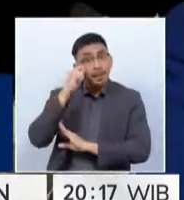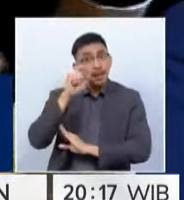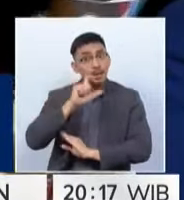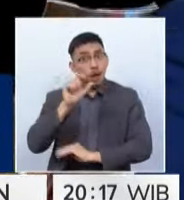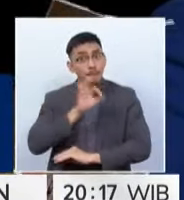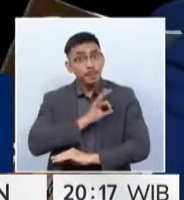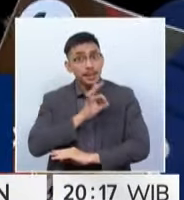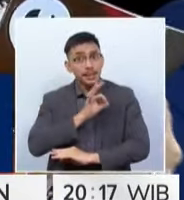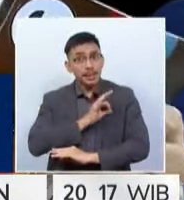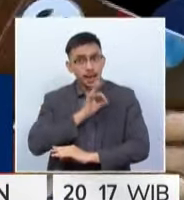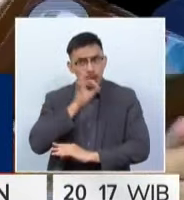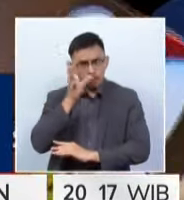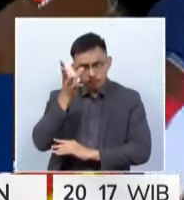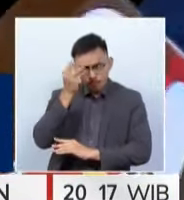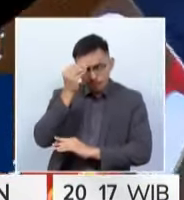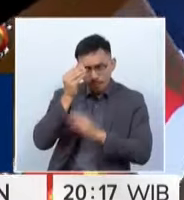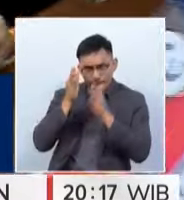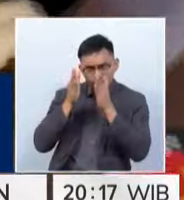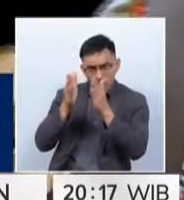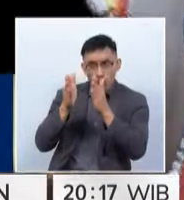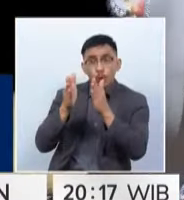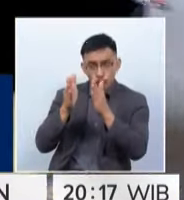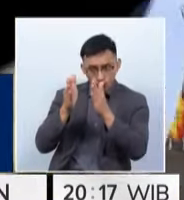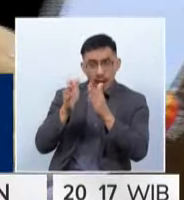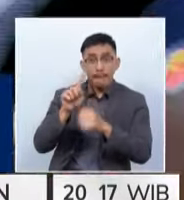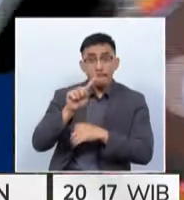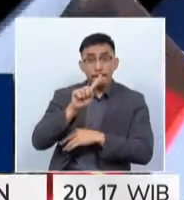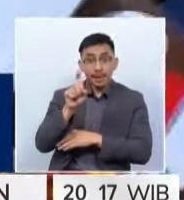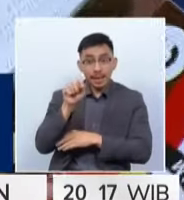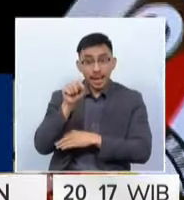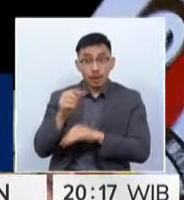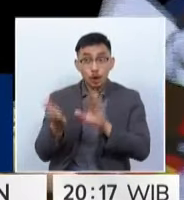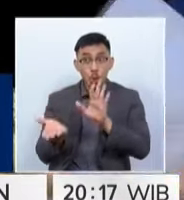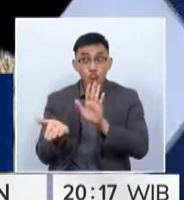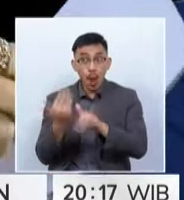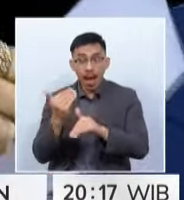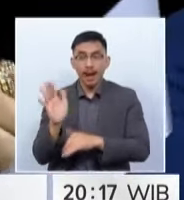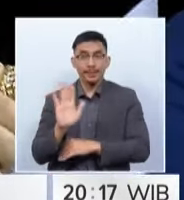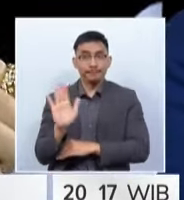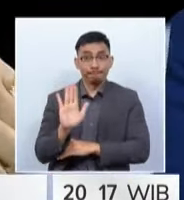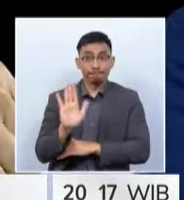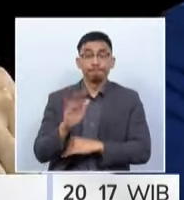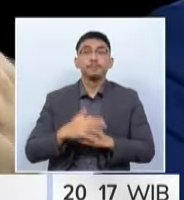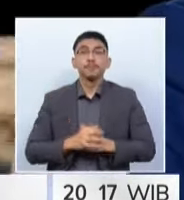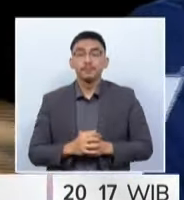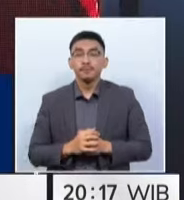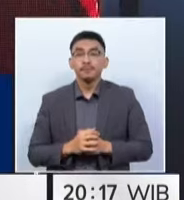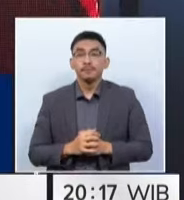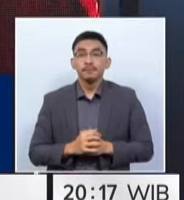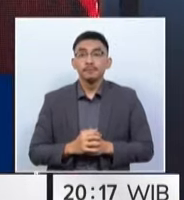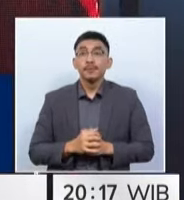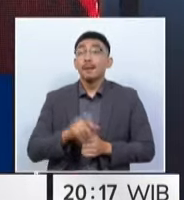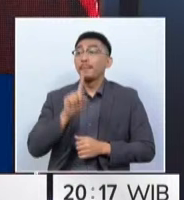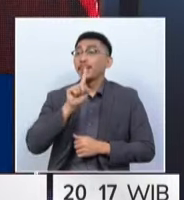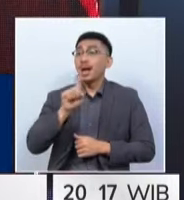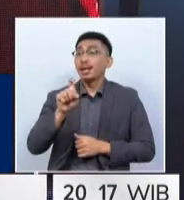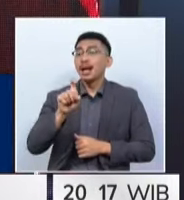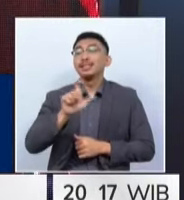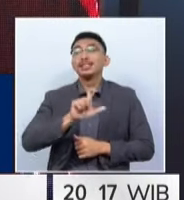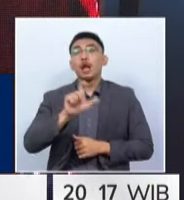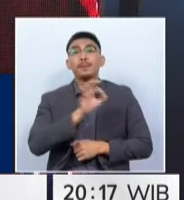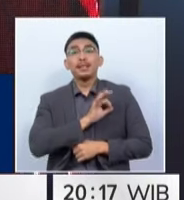karena pertanyaan tidak akan kami ulangi dan pertanyaan untuk calon Presiden nomor urut du Bapak